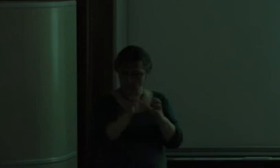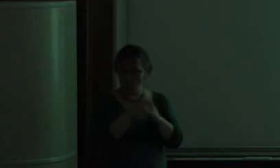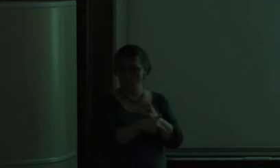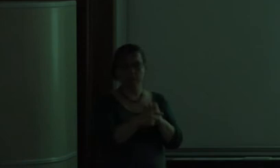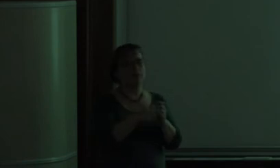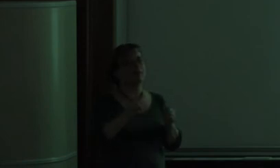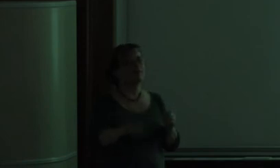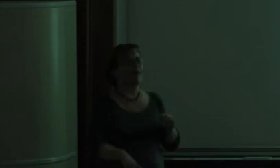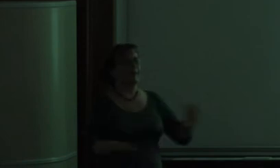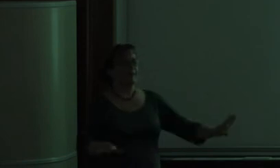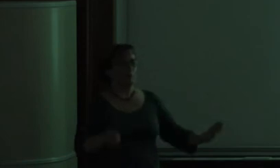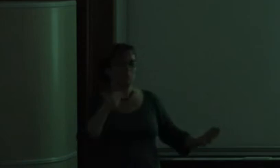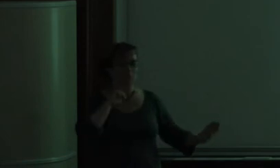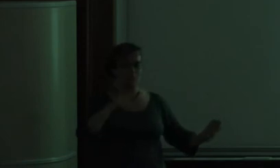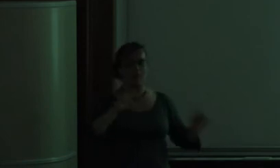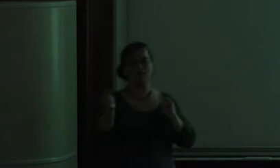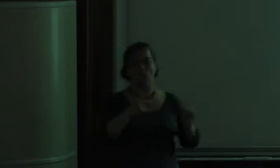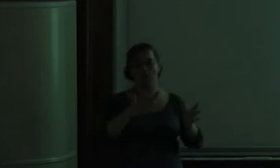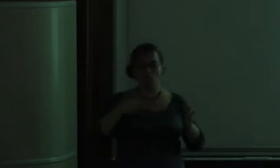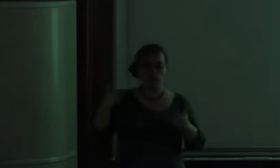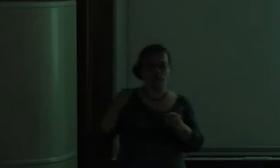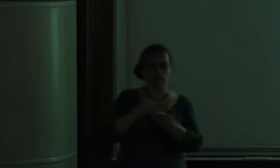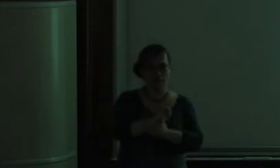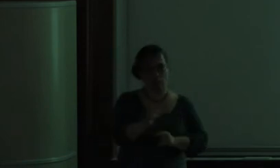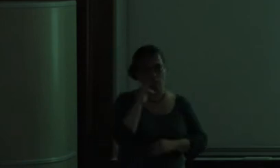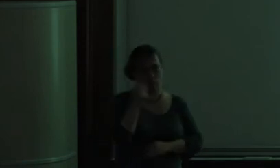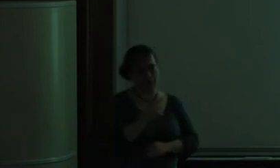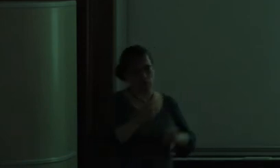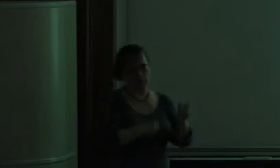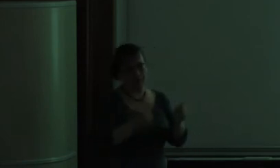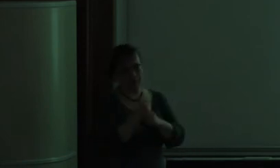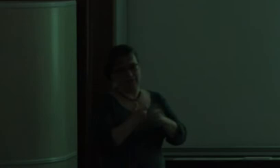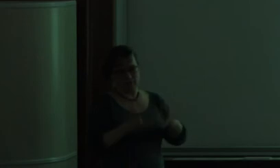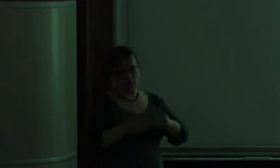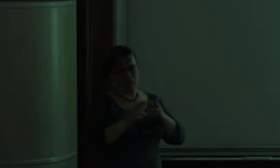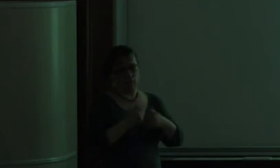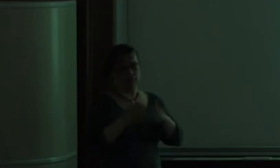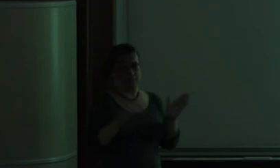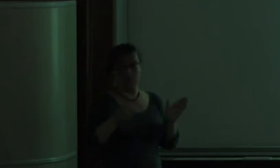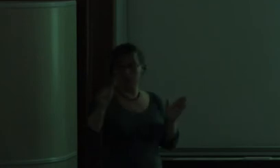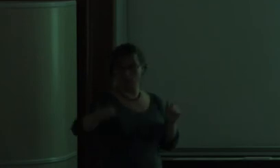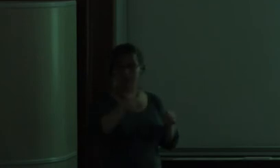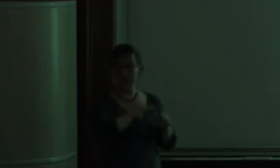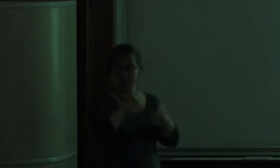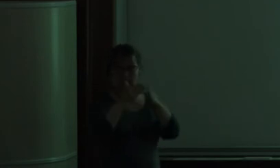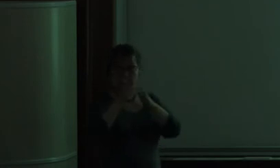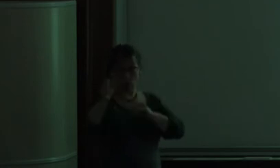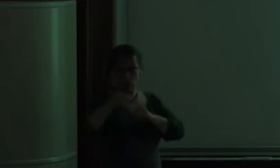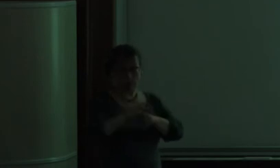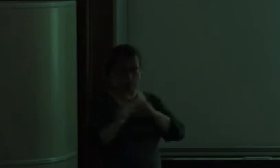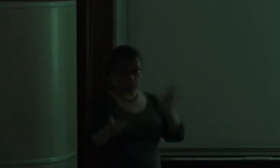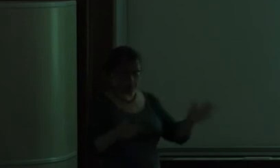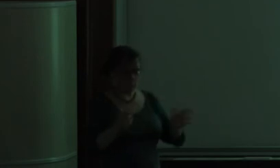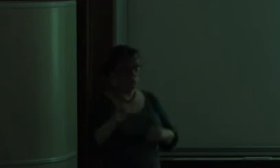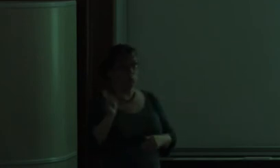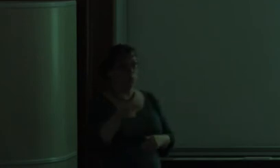Safe for Work ici. Je vous rassure tout de suite. Et ici, donc, ça, vous pouvez faire ça chez vous. Tout Mozilla est basé sur des